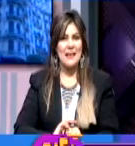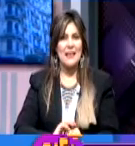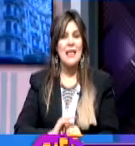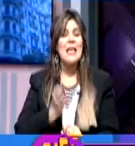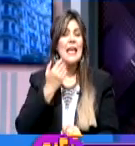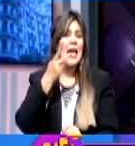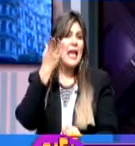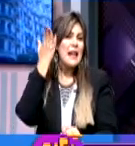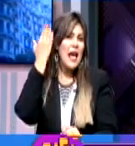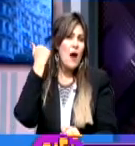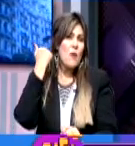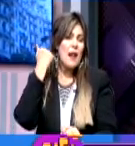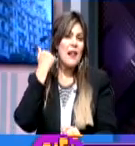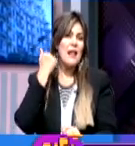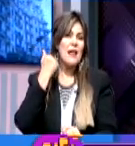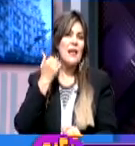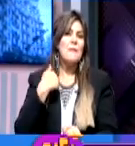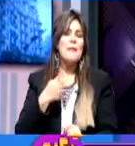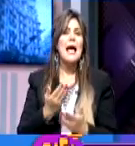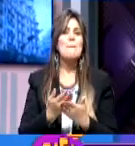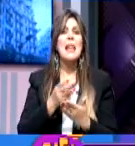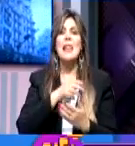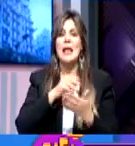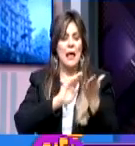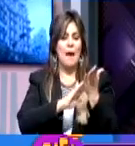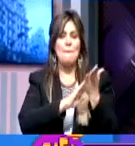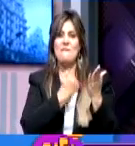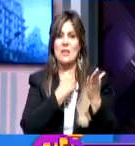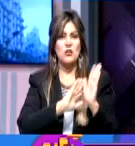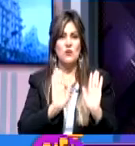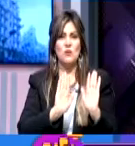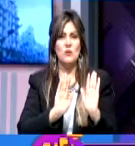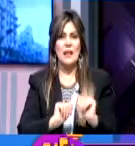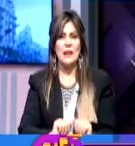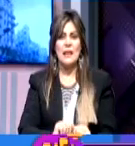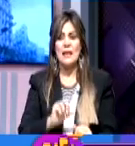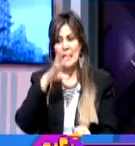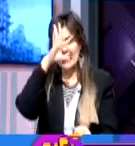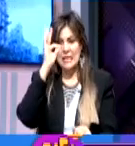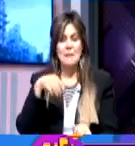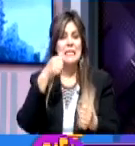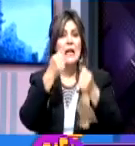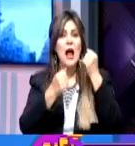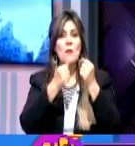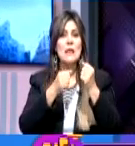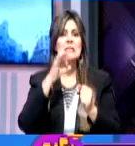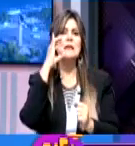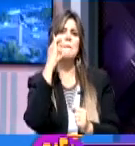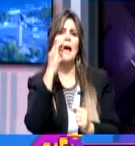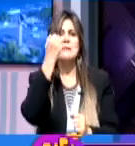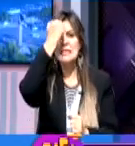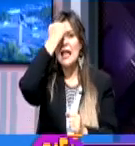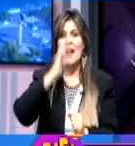الاول بيعمل اعفاء ضريبي وجمارك، بس العربيه دي مثلا ب 50,000 جنيه بتدفع ال